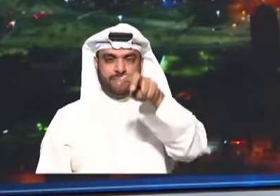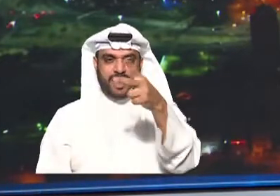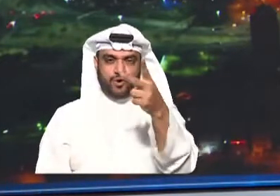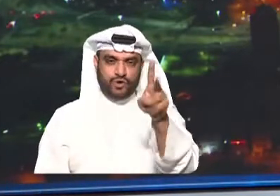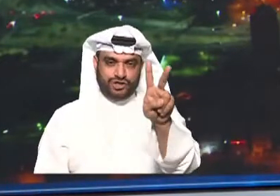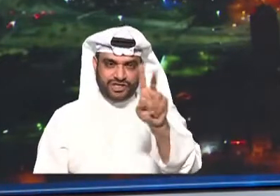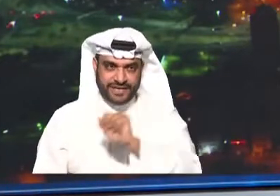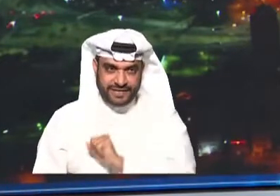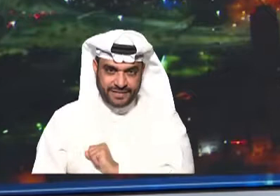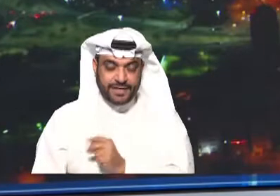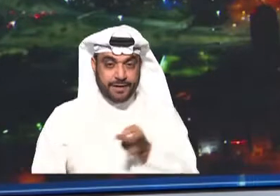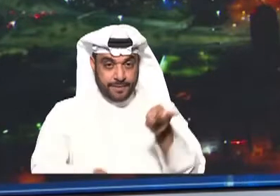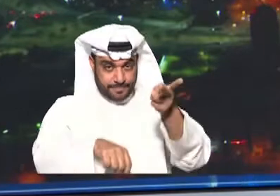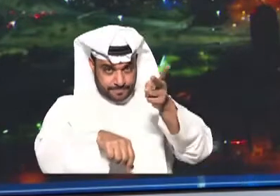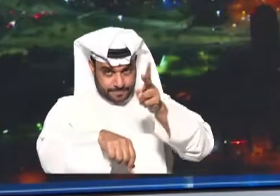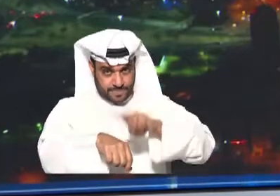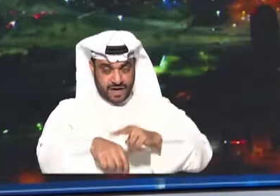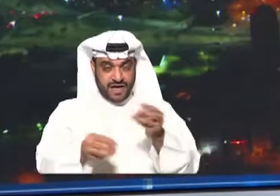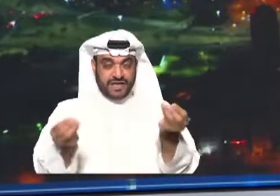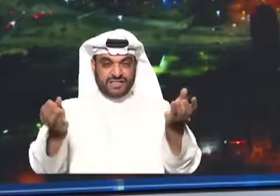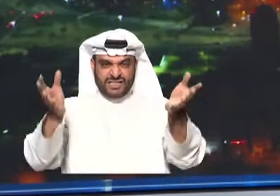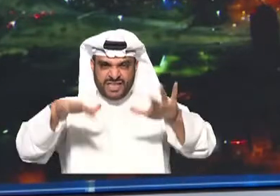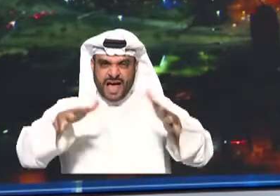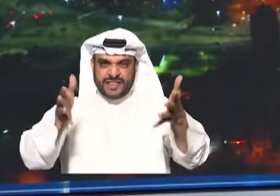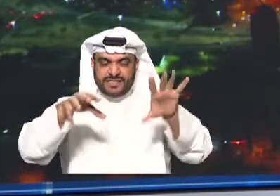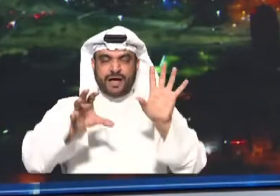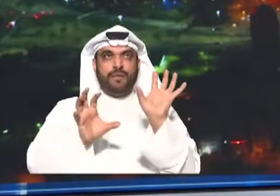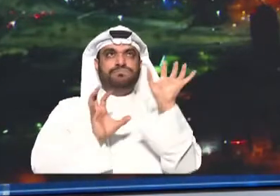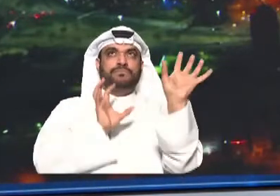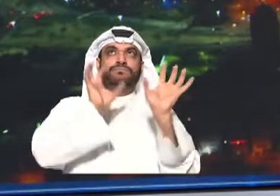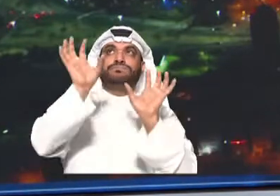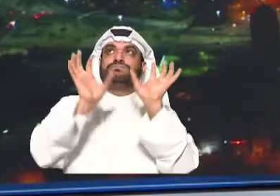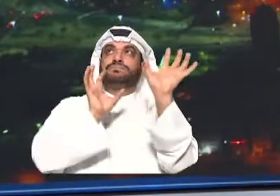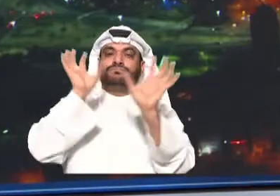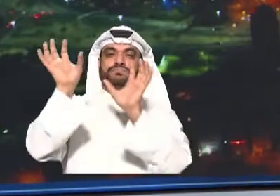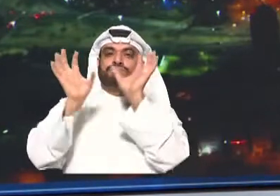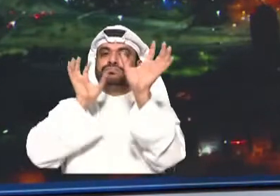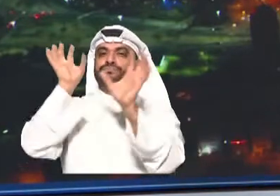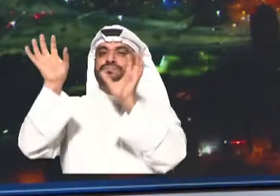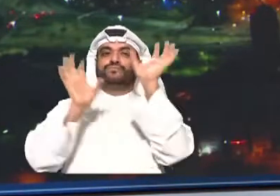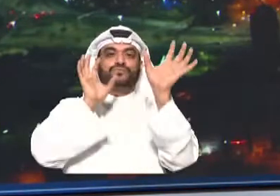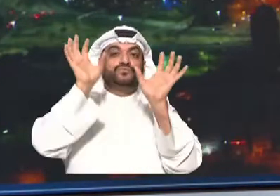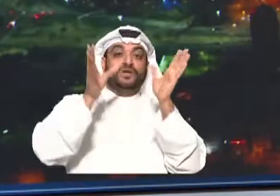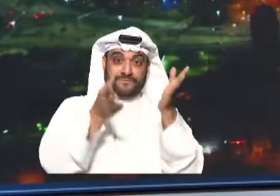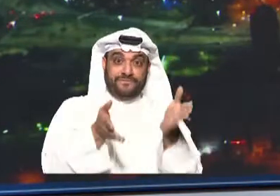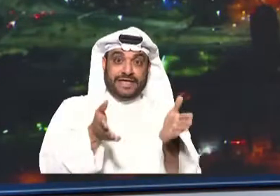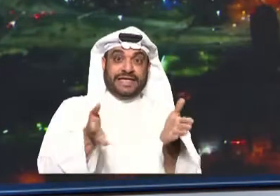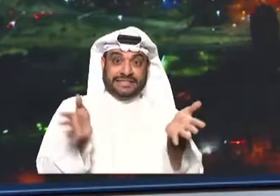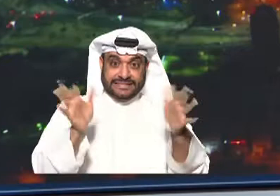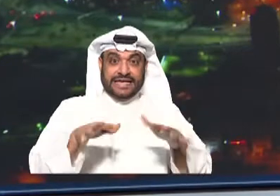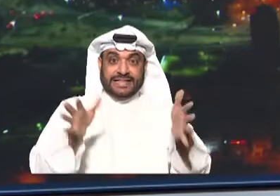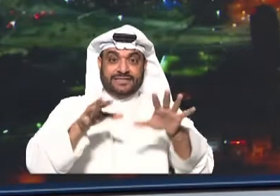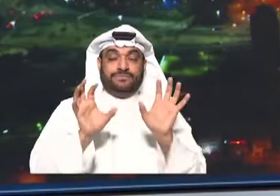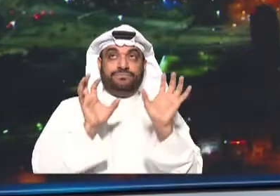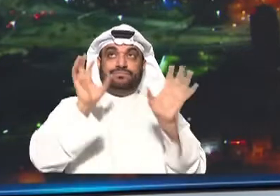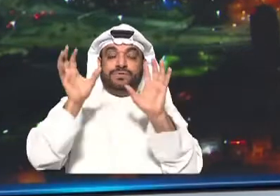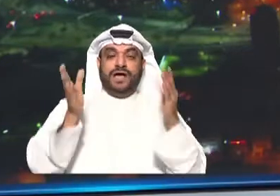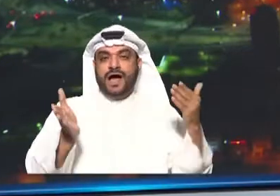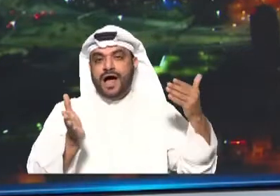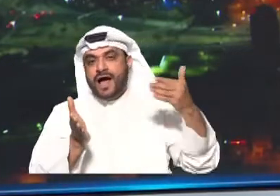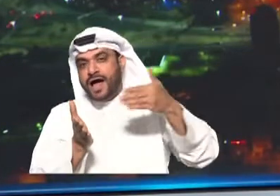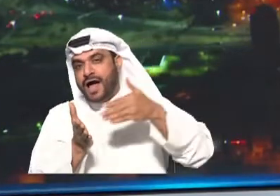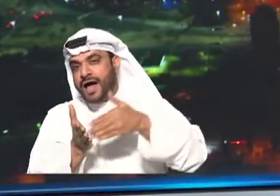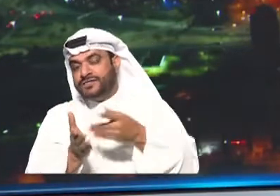بشكل عام أيضا بدأت تتكاثر بعض السحب تدريجيا، ومتوقع هذه الأجواء الغائمة راح تستمر معنا حتى نهاية نهار يوم